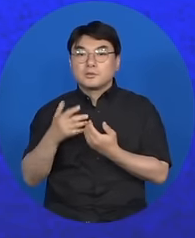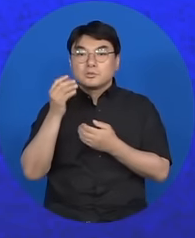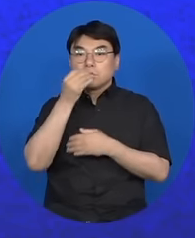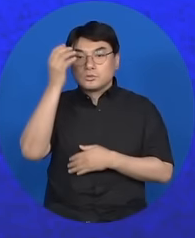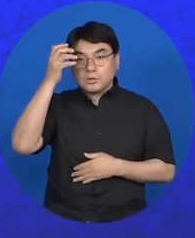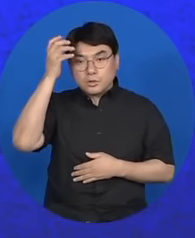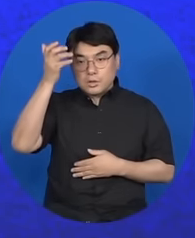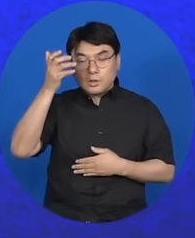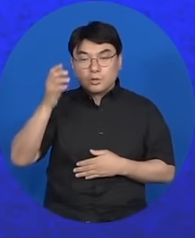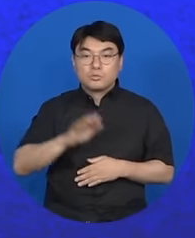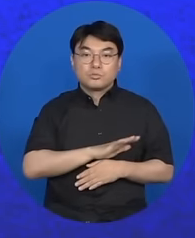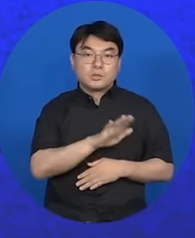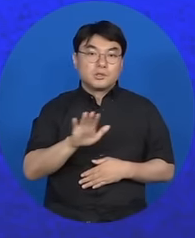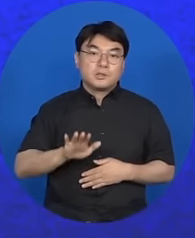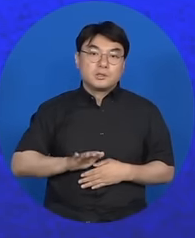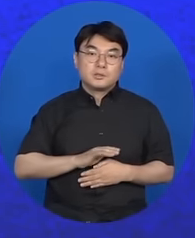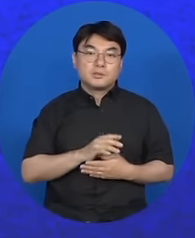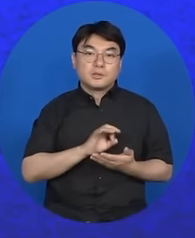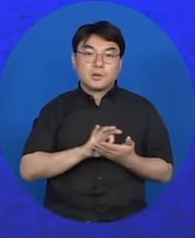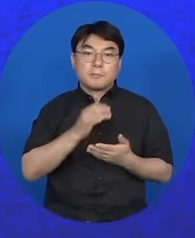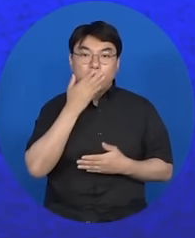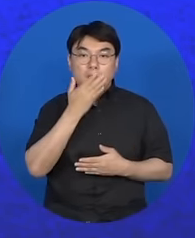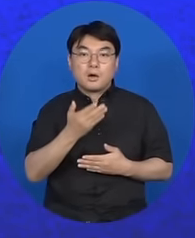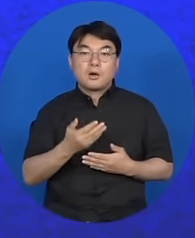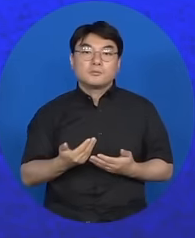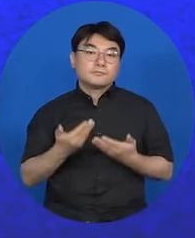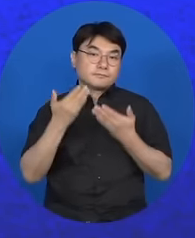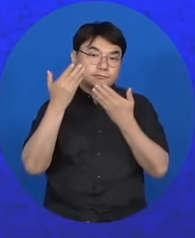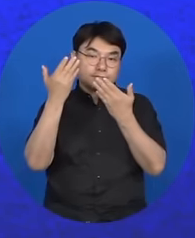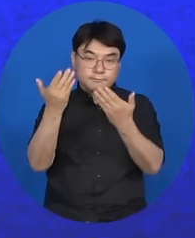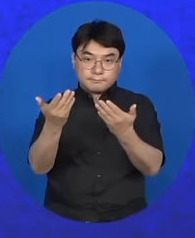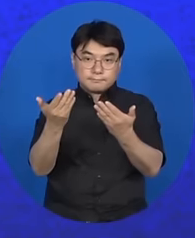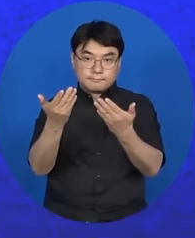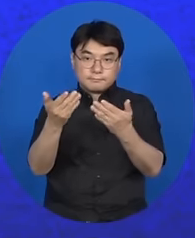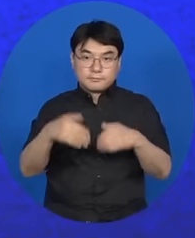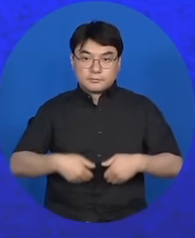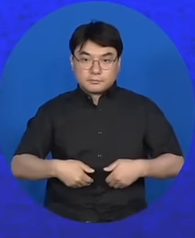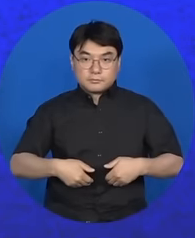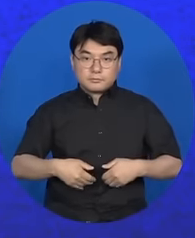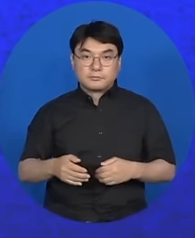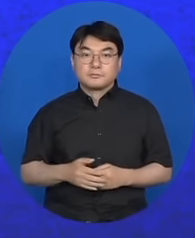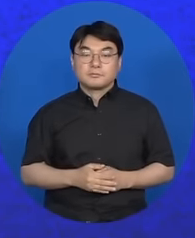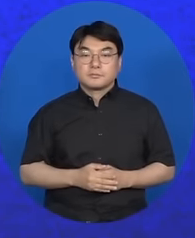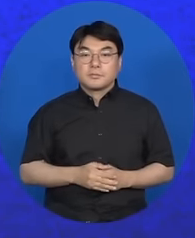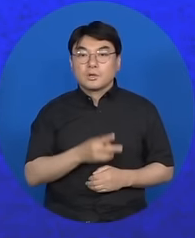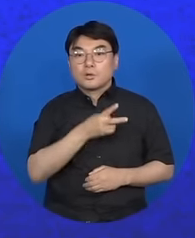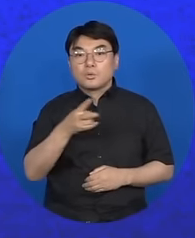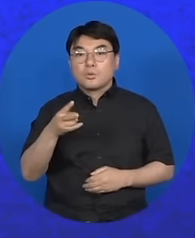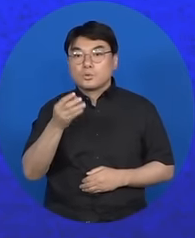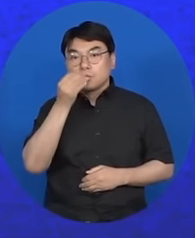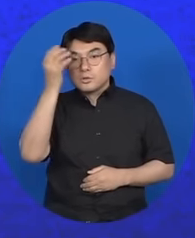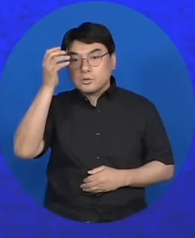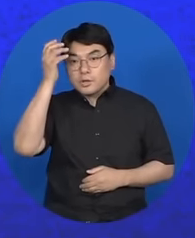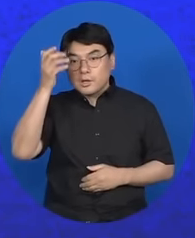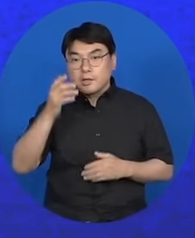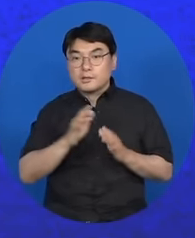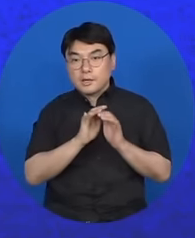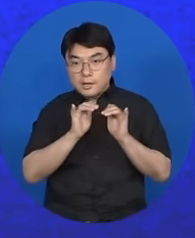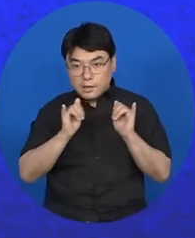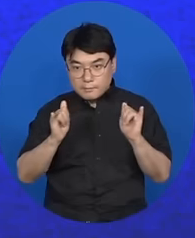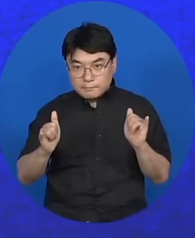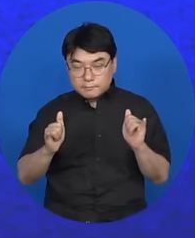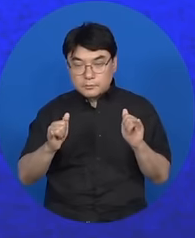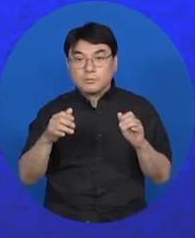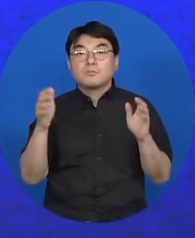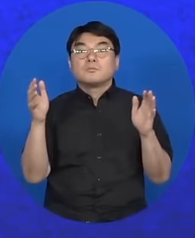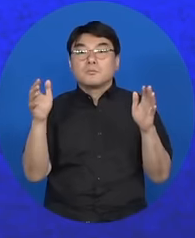사용하도록 우리를 내어드려야 한다는 것이죠. 그렇게 된 사람이 바로 성령의 사람이고 그런 사람들이 모인